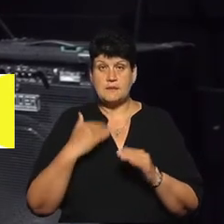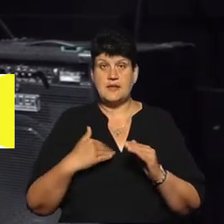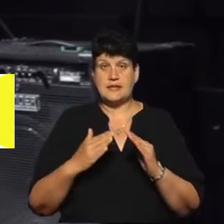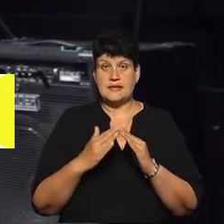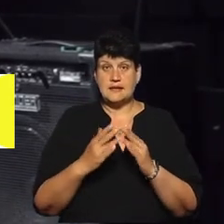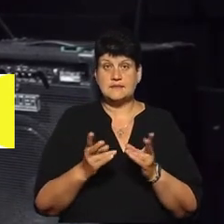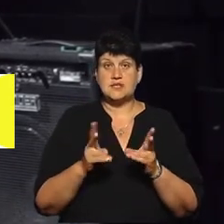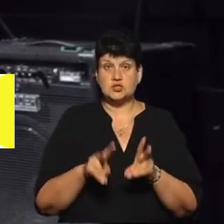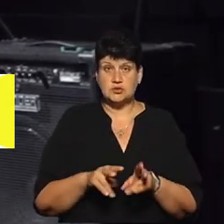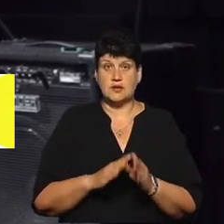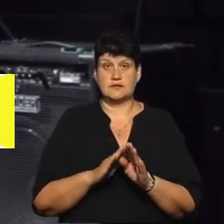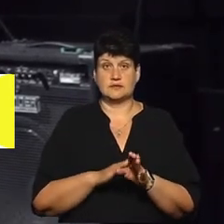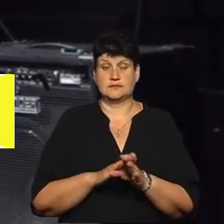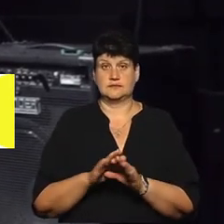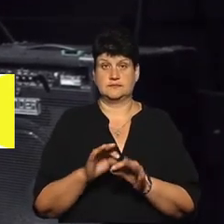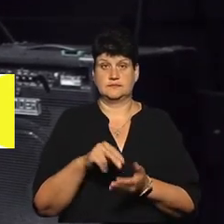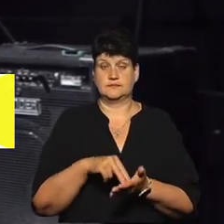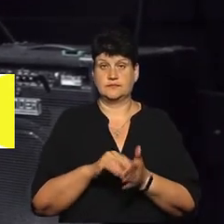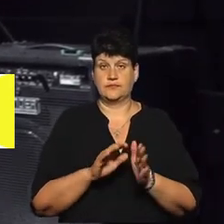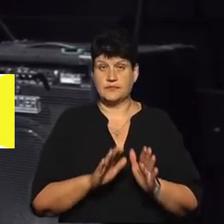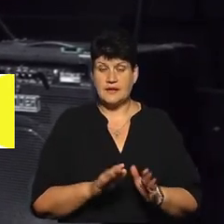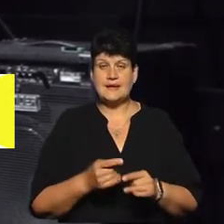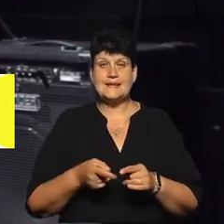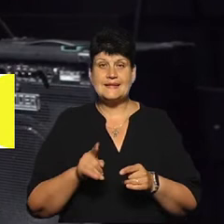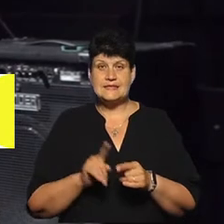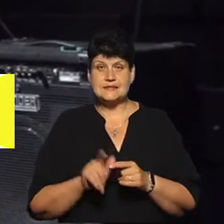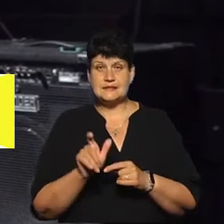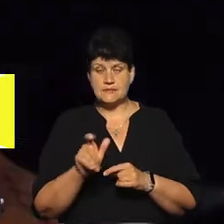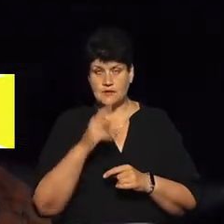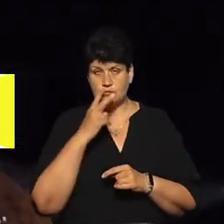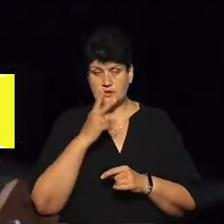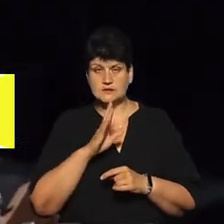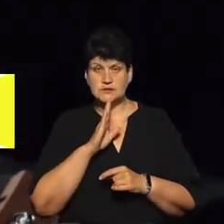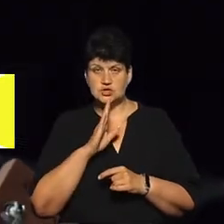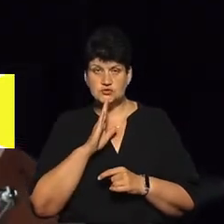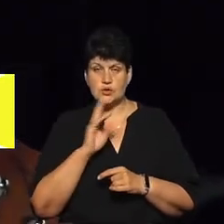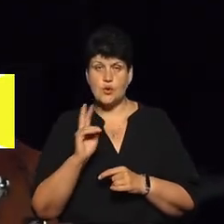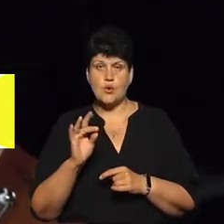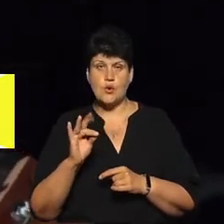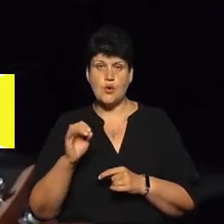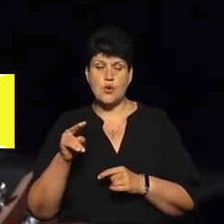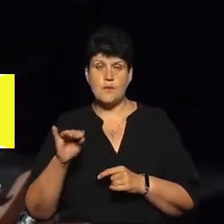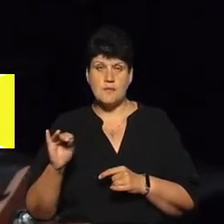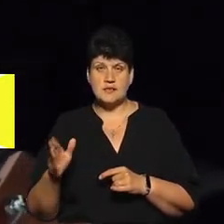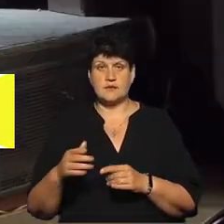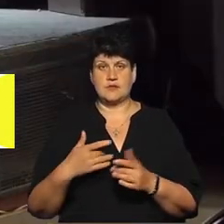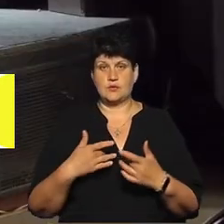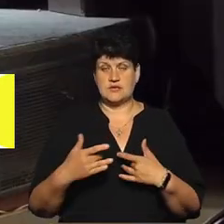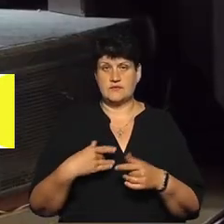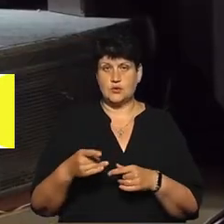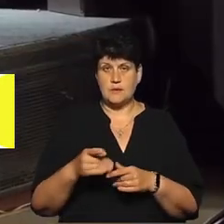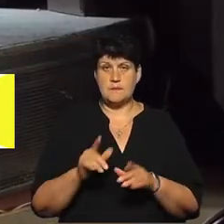залишався цілим. Це уривок нової пісні, яку презентуватиме співачка-скорубця Віталія Грицак під час концерту в Тернополі.